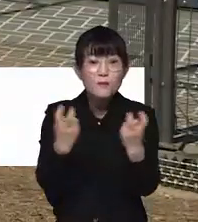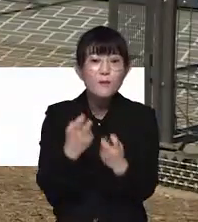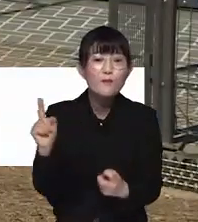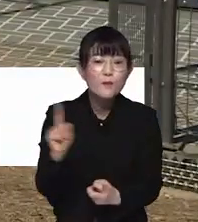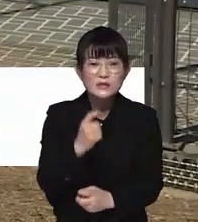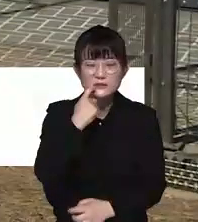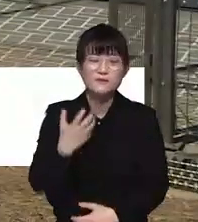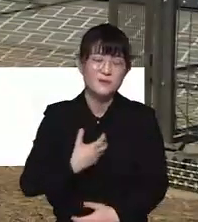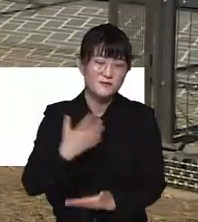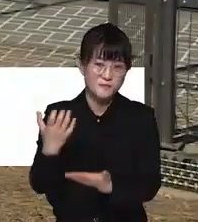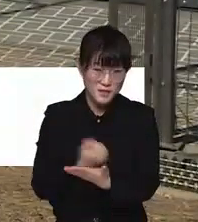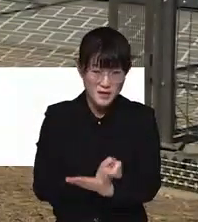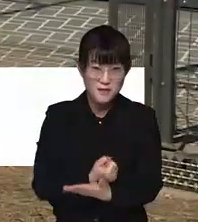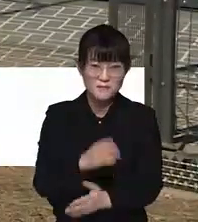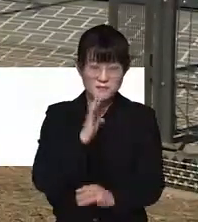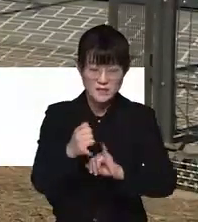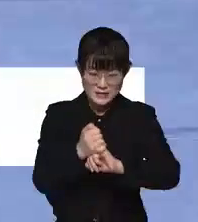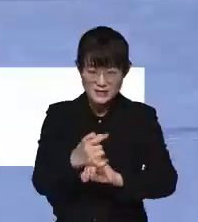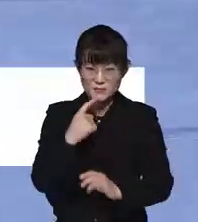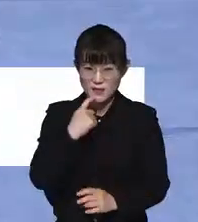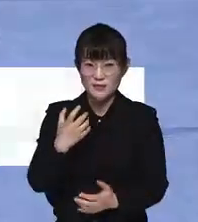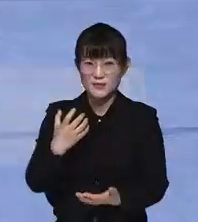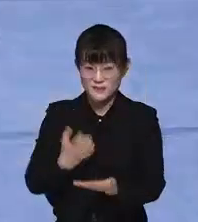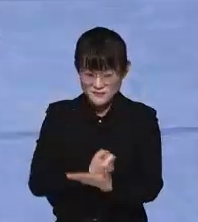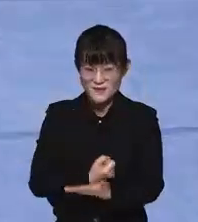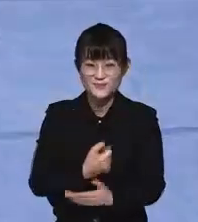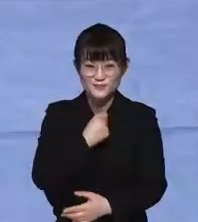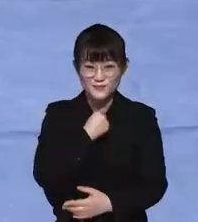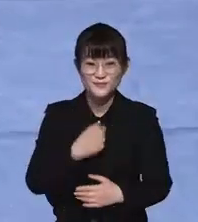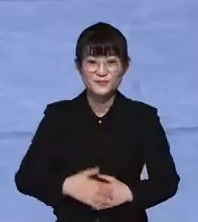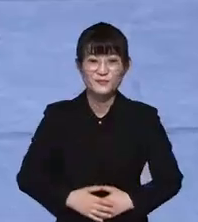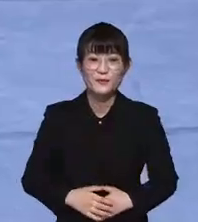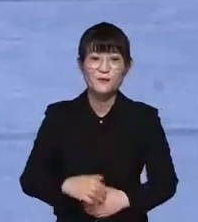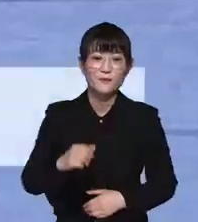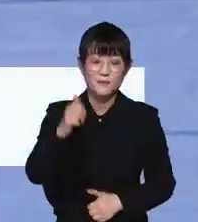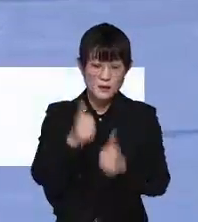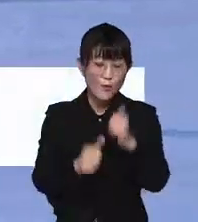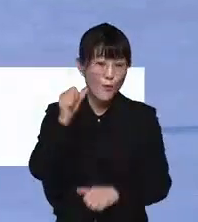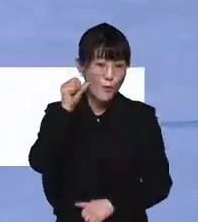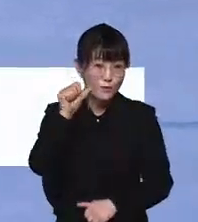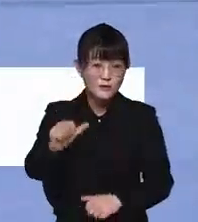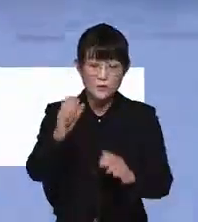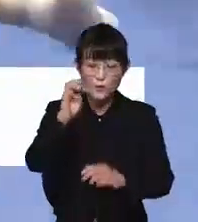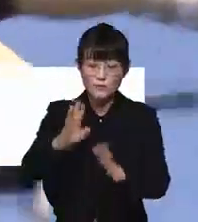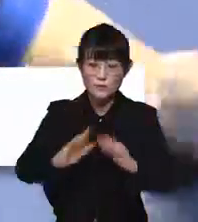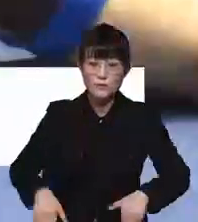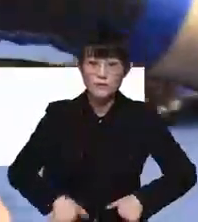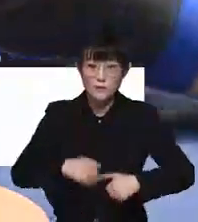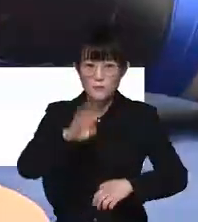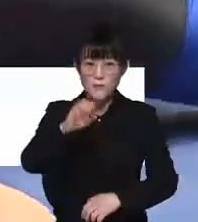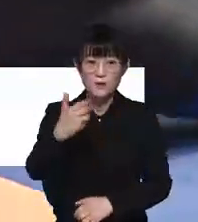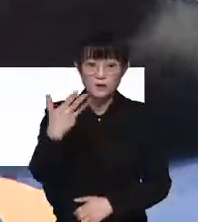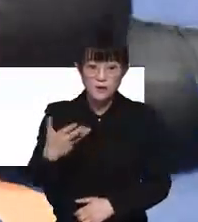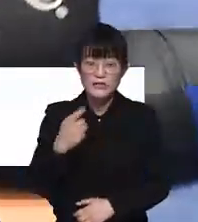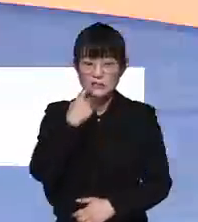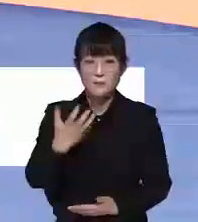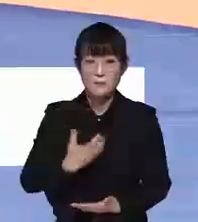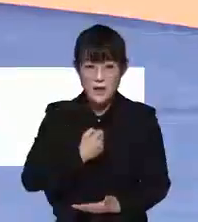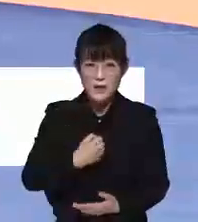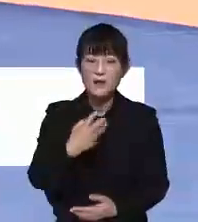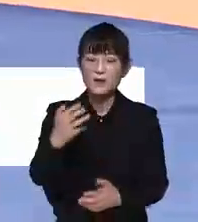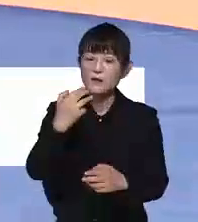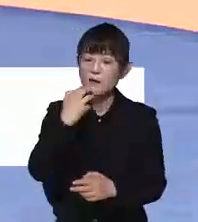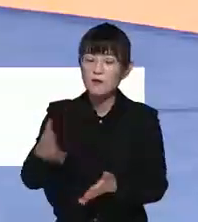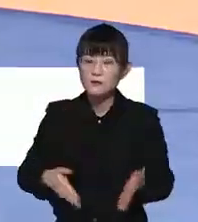없다고 생각하거든요. 그래서 꼭 금메달 따겠습니다. 대회 5일째를 맞은 전남은 금메달 49개로 경기와 경남, 서울에